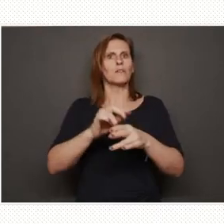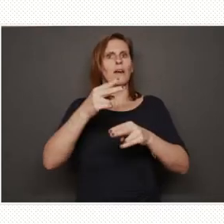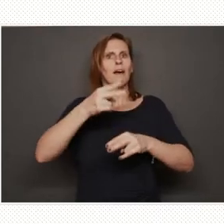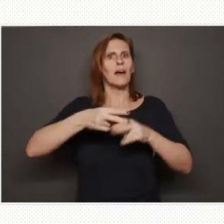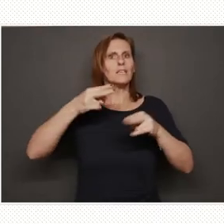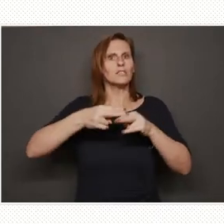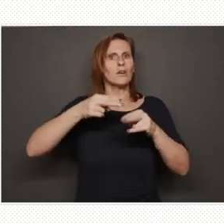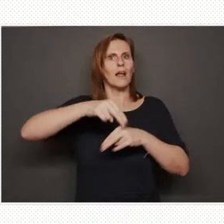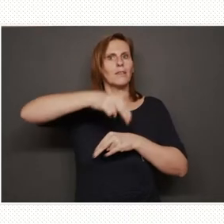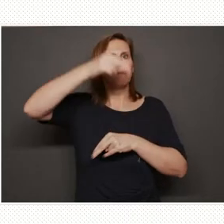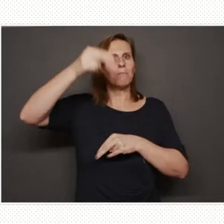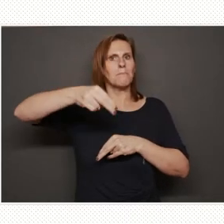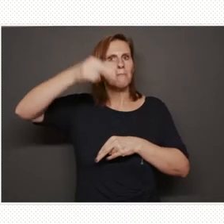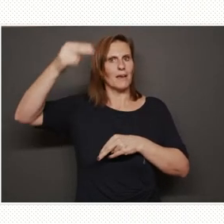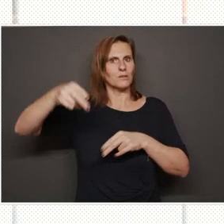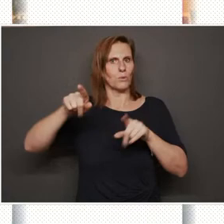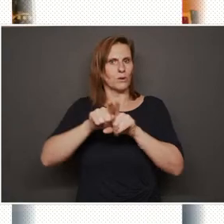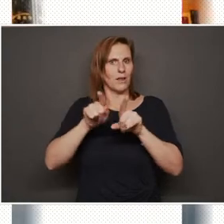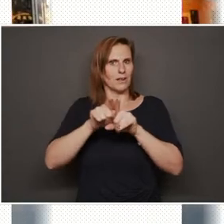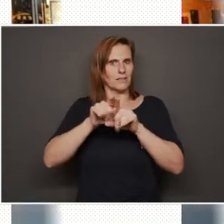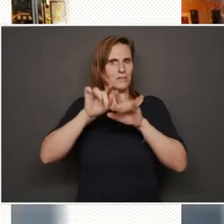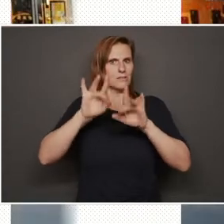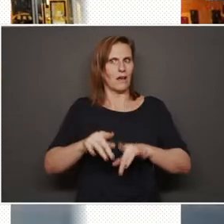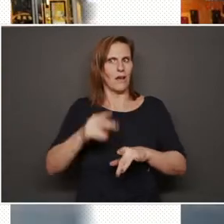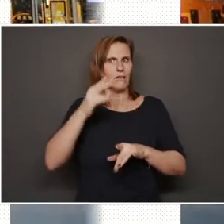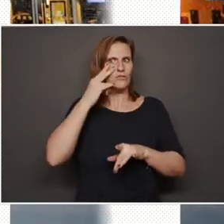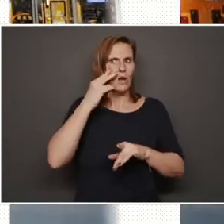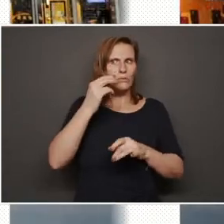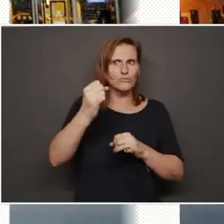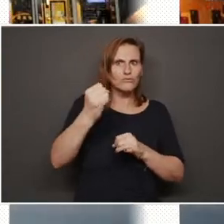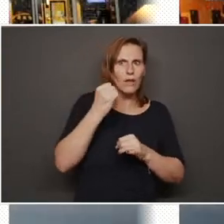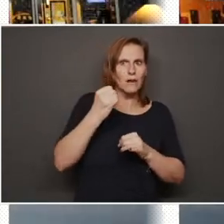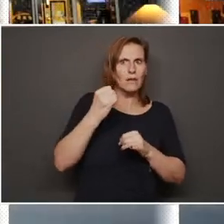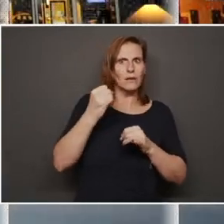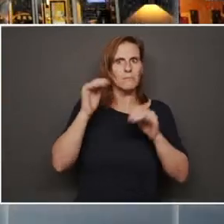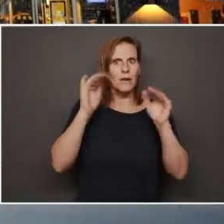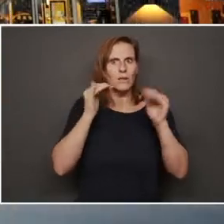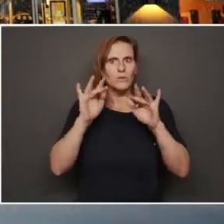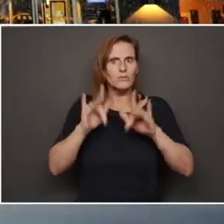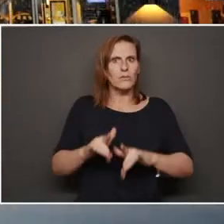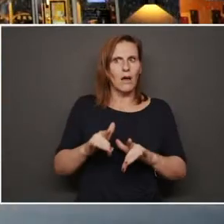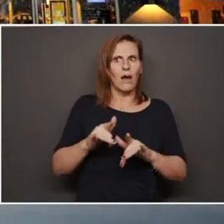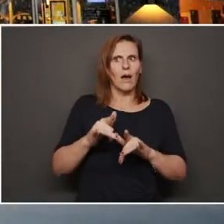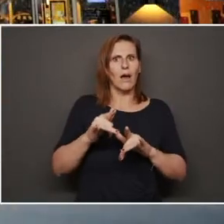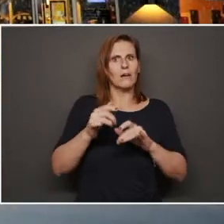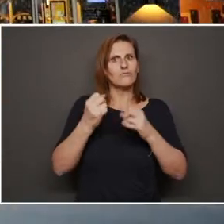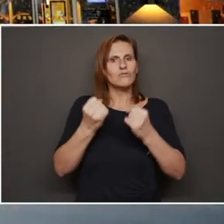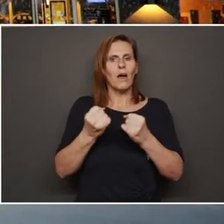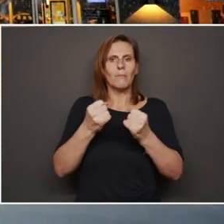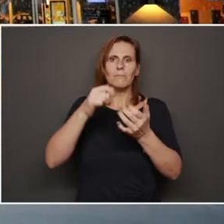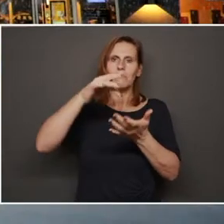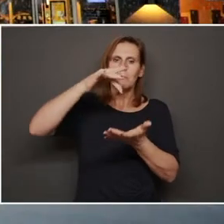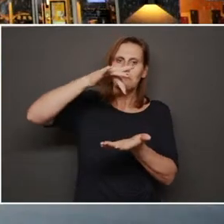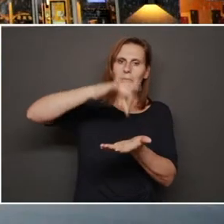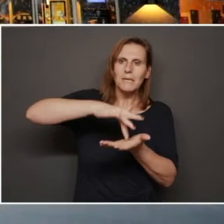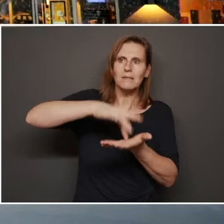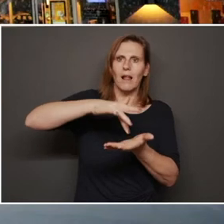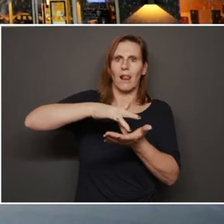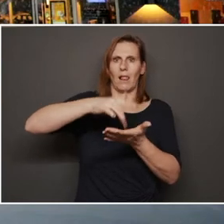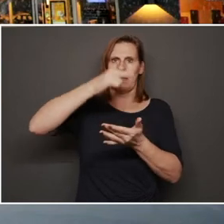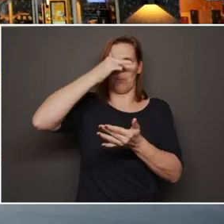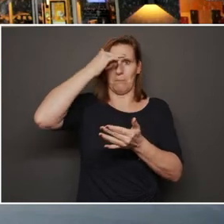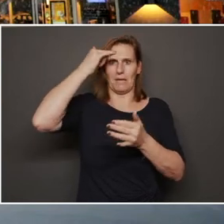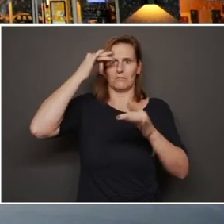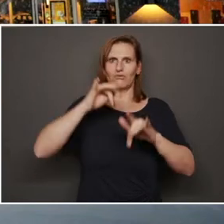und individuellen Kompetenzen der Mitarbeitenden mit Beeinträchtigung und stellt immer den Menschen in den Vordergrund und nicht die Behinderung.